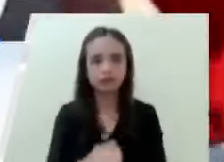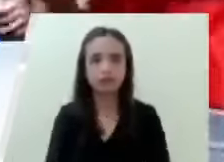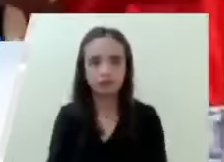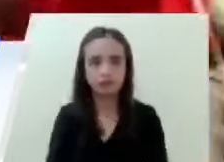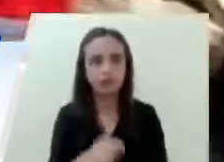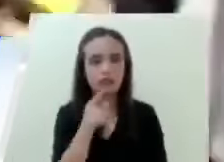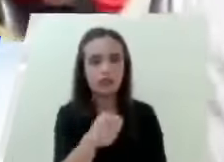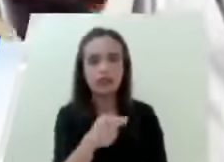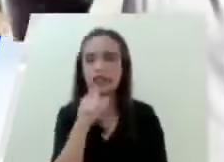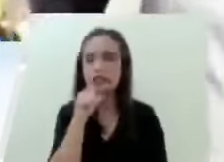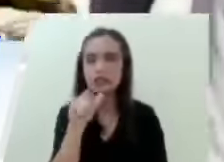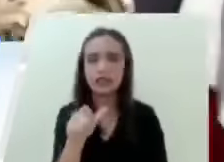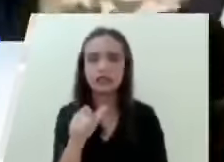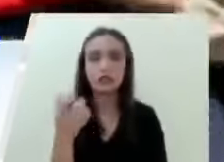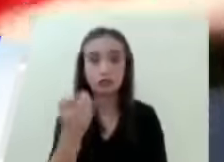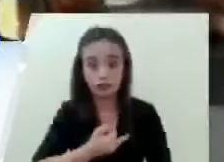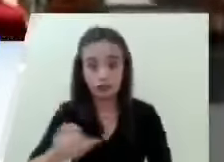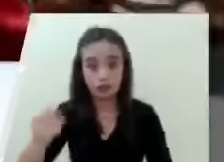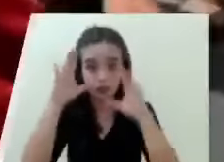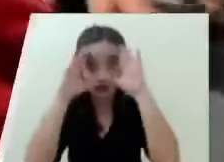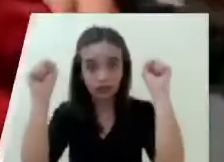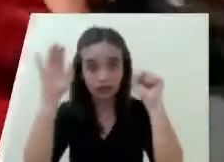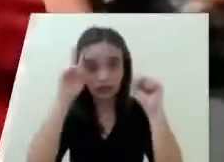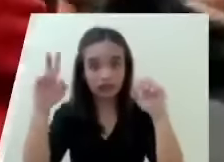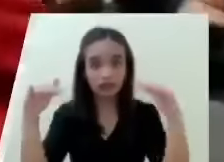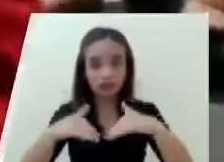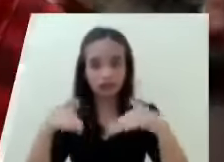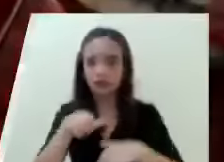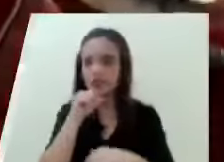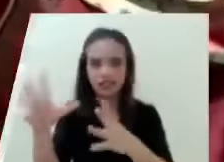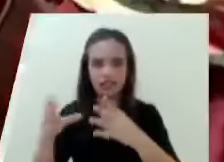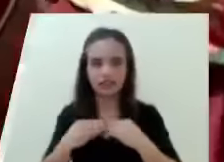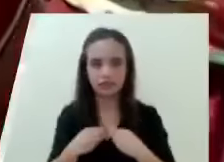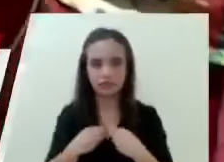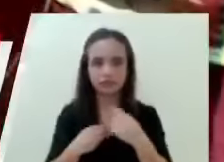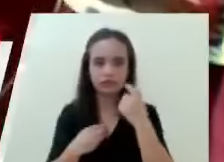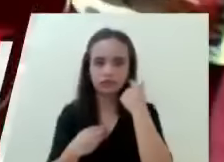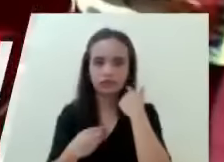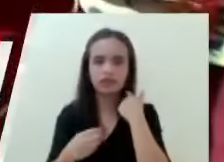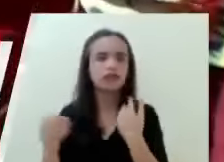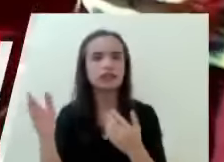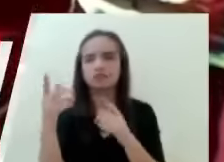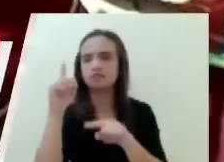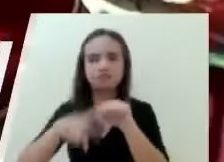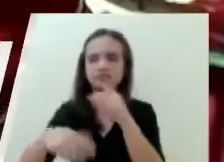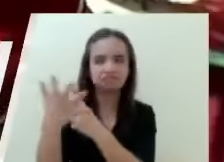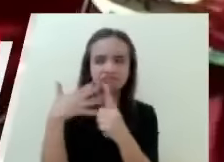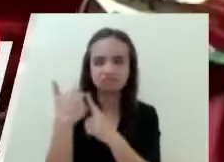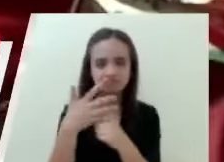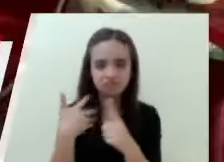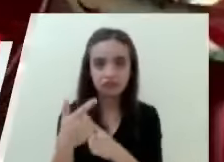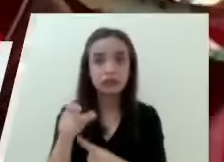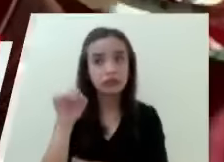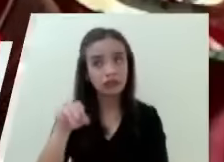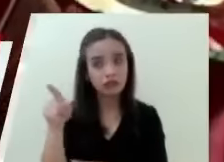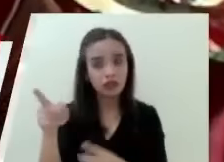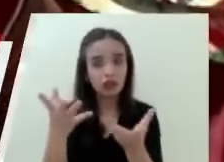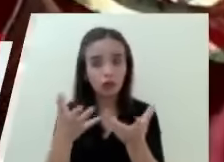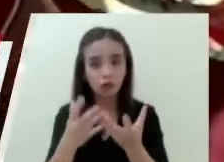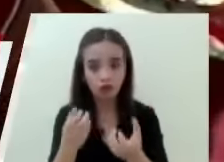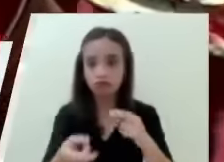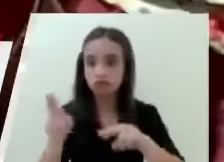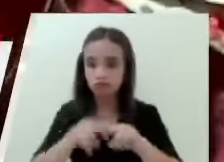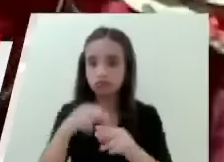umano ng Pangulo para makapulong sila. Hindi po kami pabubola. Kung gusto nilang itaas ang sahod, gawin na nila.